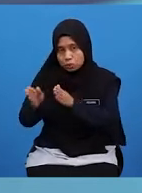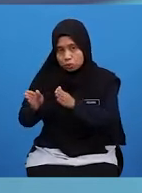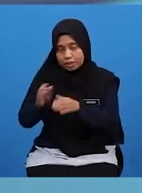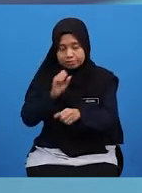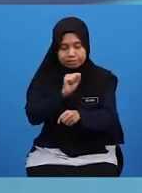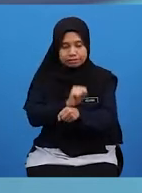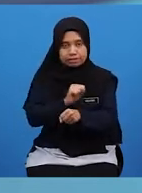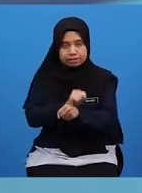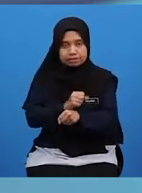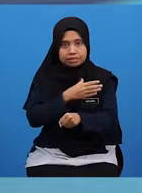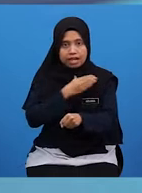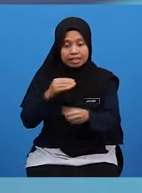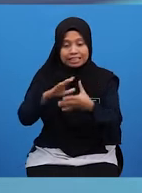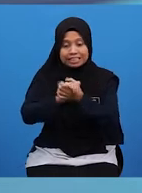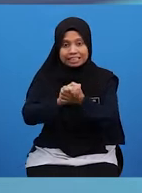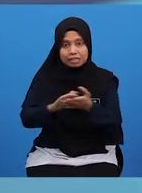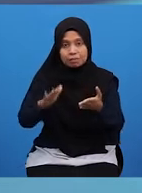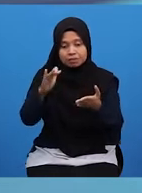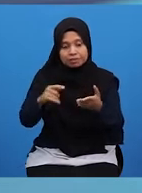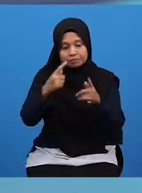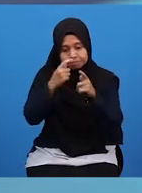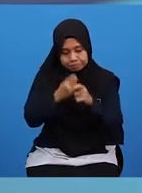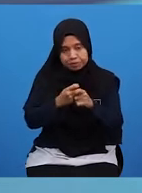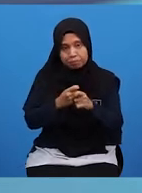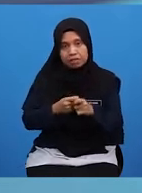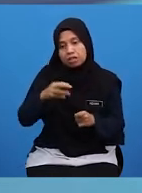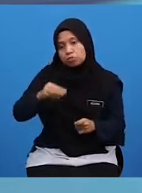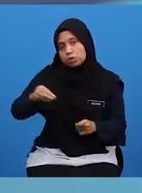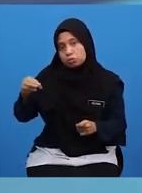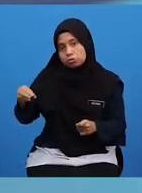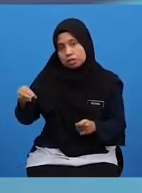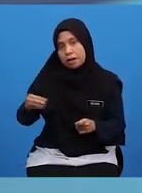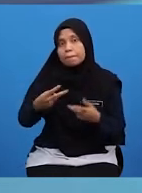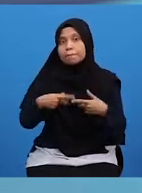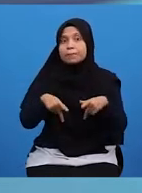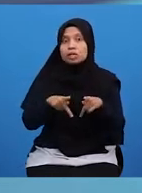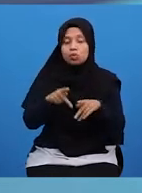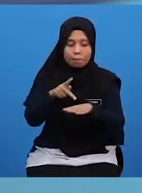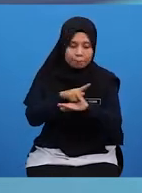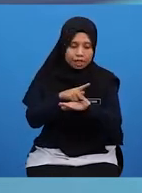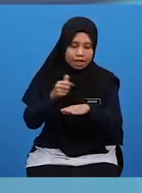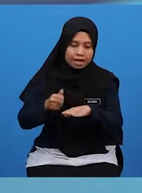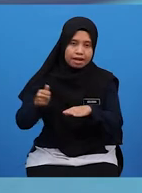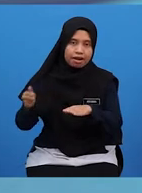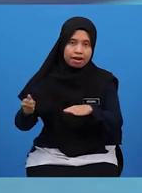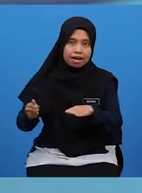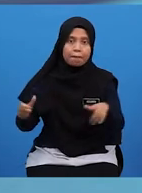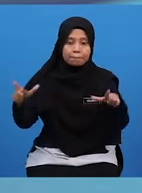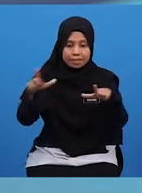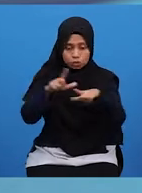dan langkah keselamatan yang ditetapkan. Murid-murid perlu memakai alat pelindungan